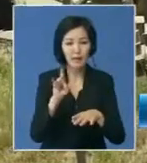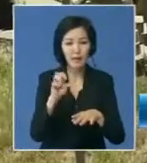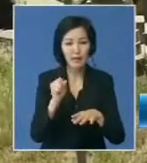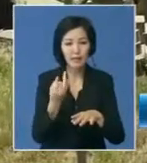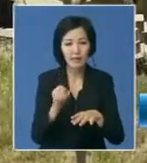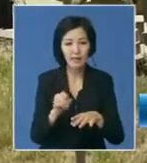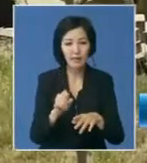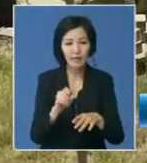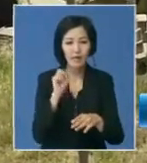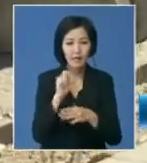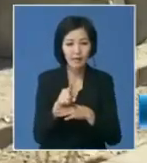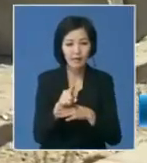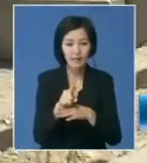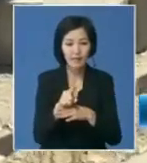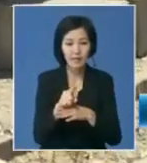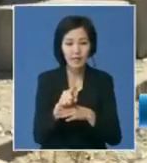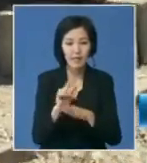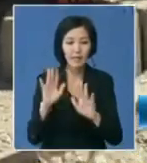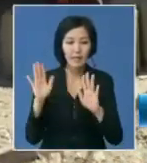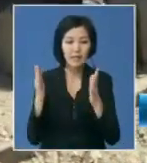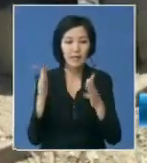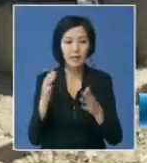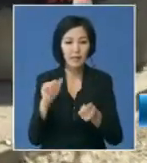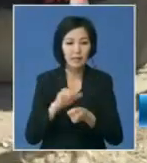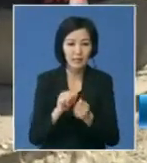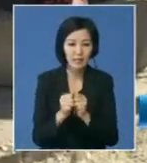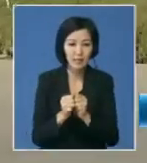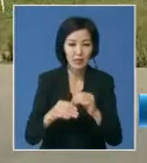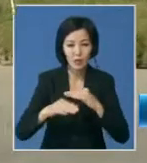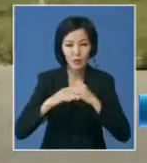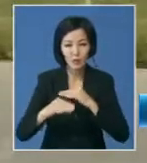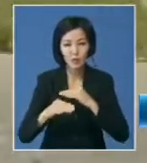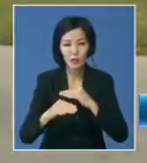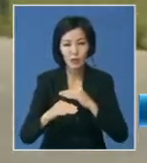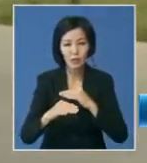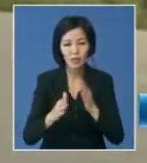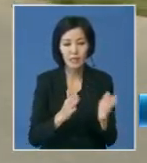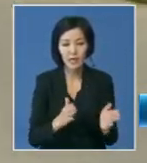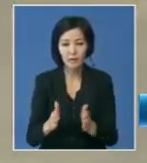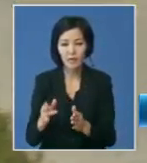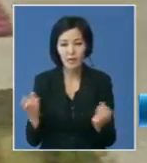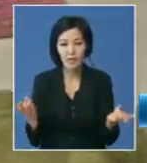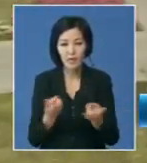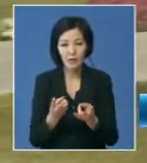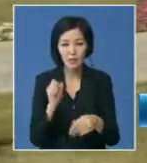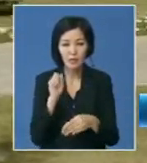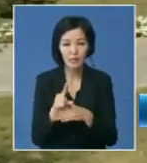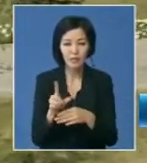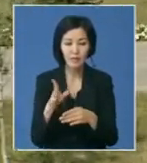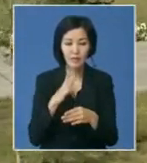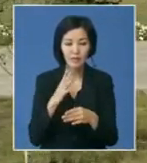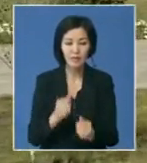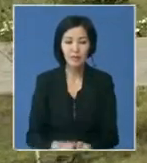паркіне барып, саябақтағы бөлінген тас төсеніштерді қалпына келтіруді міндеттеді. Аян Сатсыбаева, Жаслан Шынгенже, Жетісу